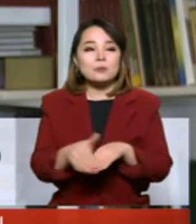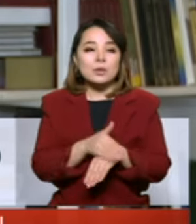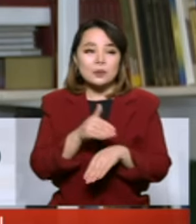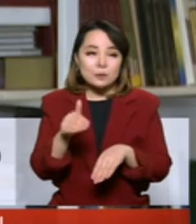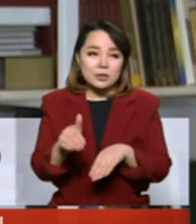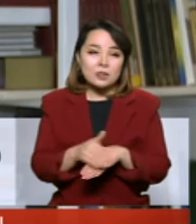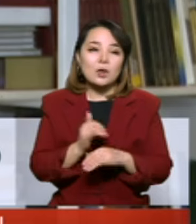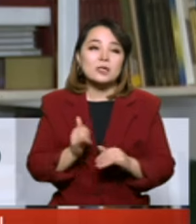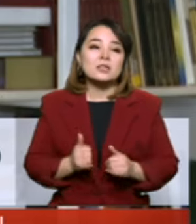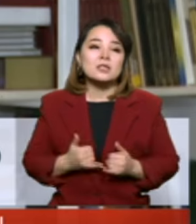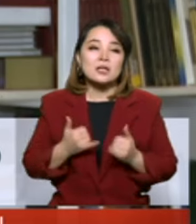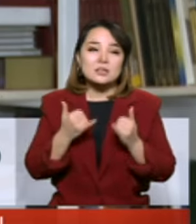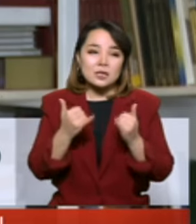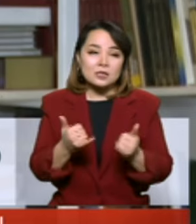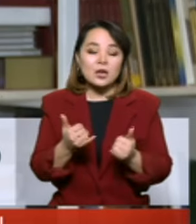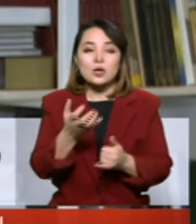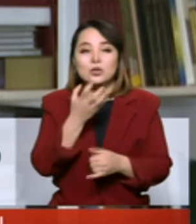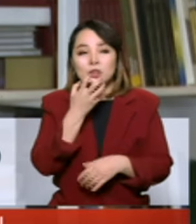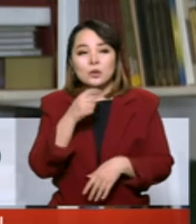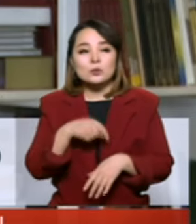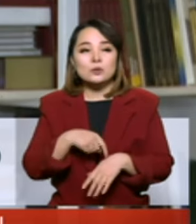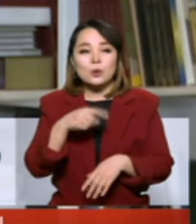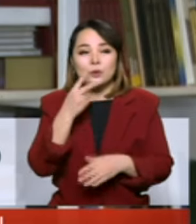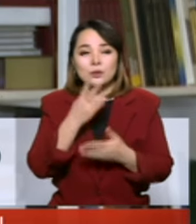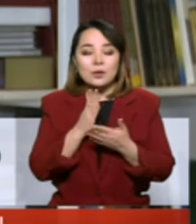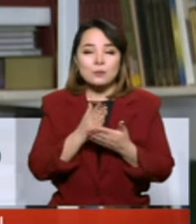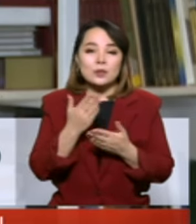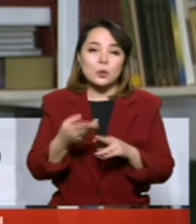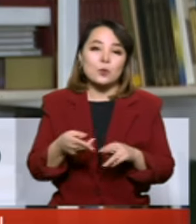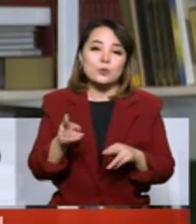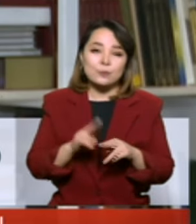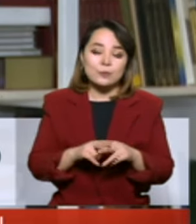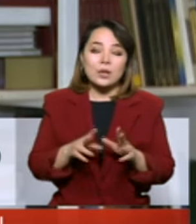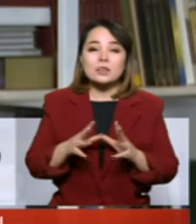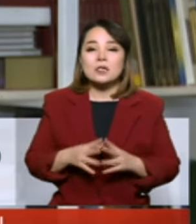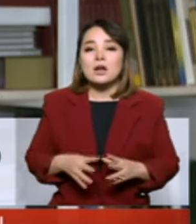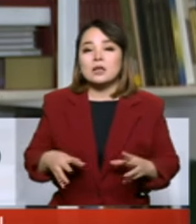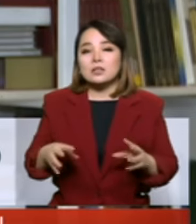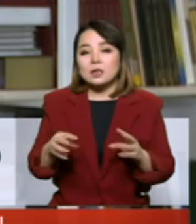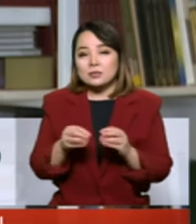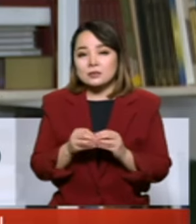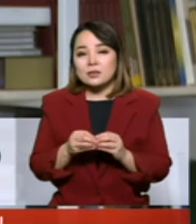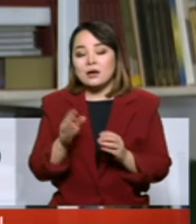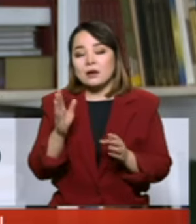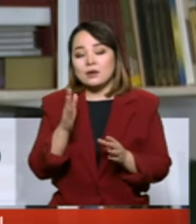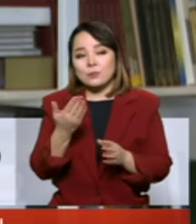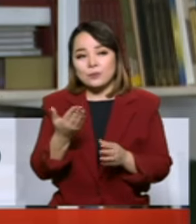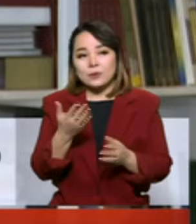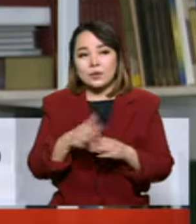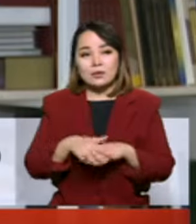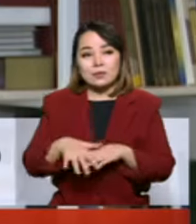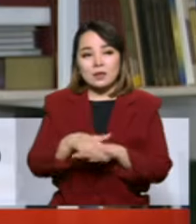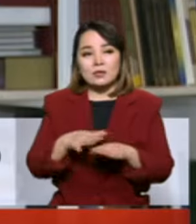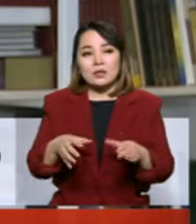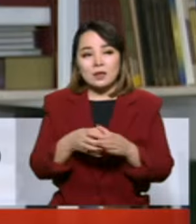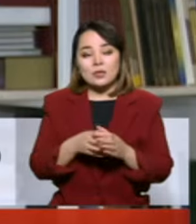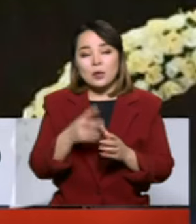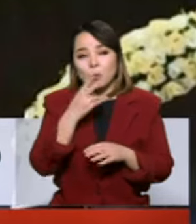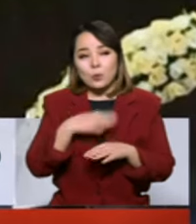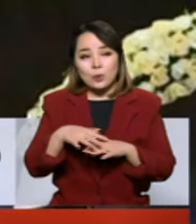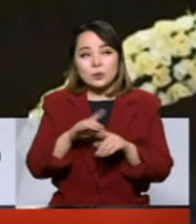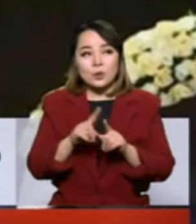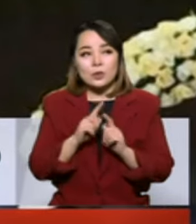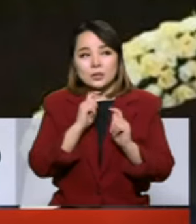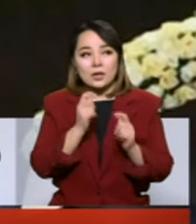Мейірімділік, сыйластық, бір жылылық, ізгілік болады ғой. Сол шаңырақтағы атмосфераны көрерменге де сыйлап